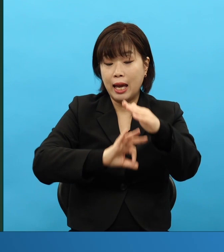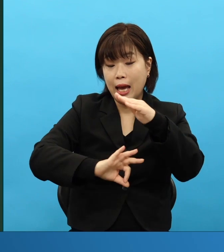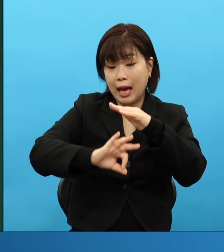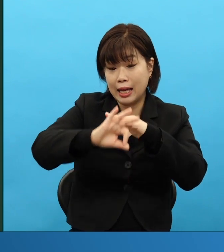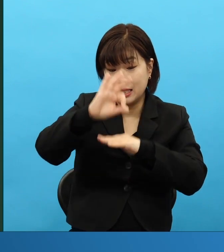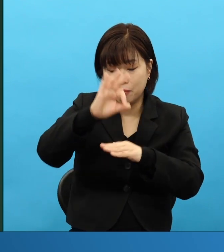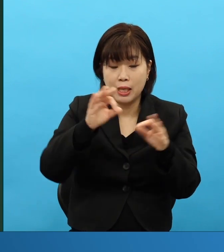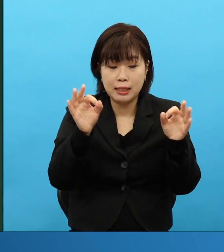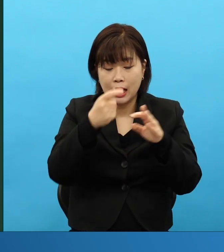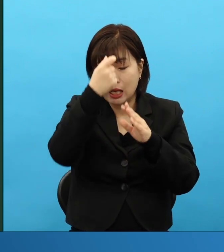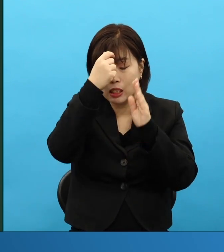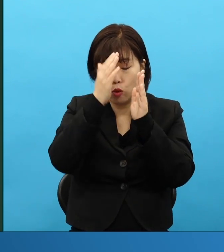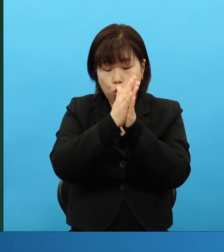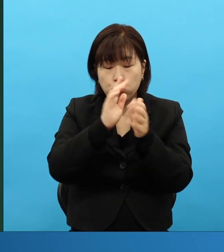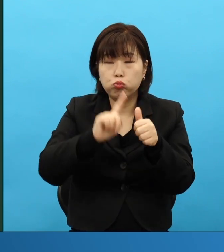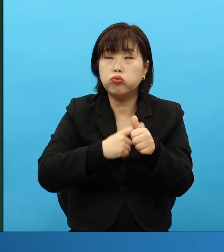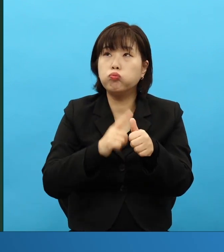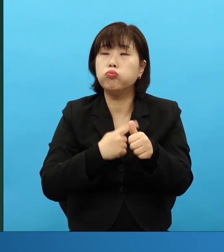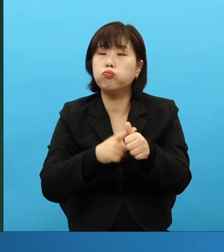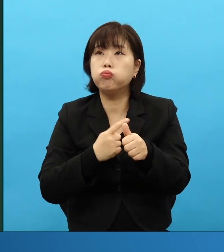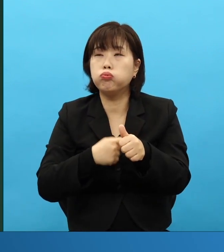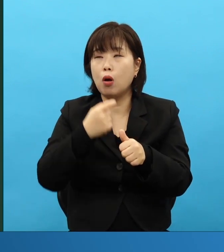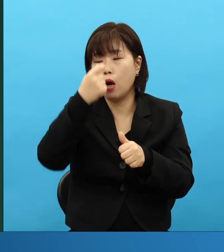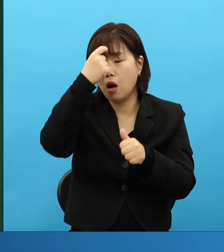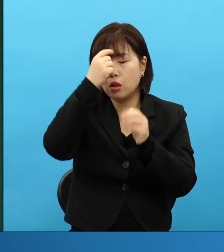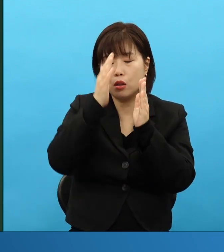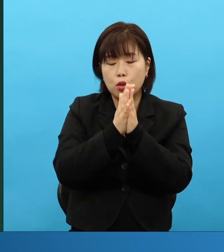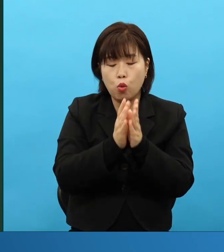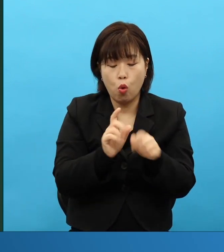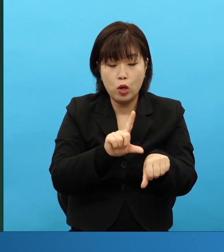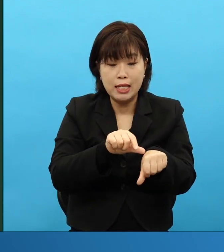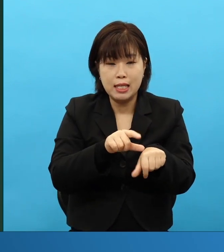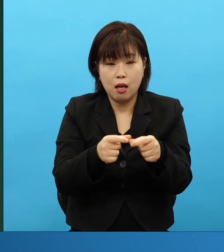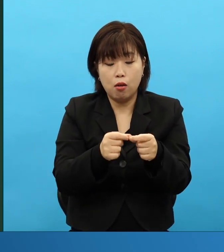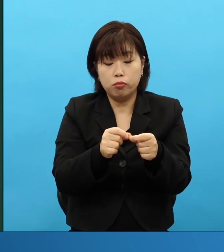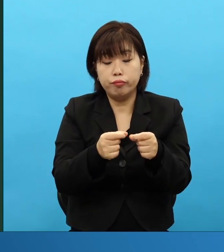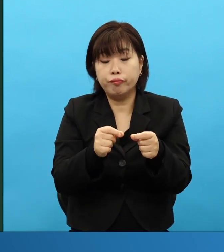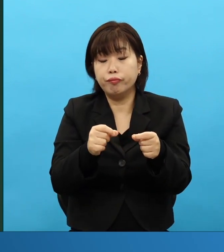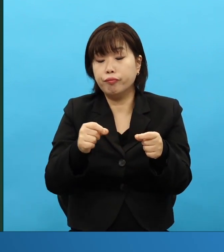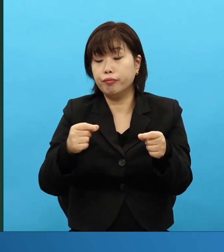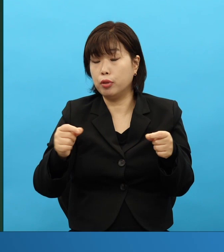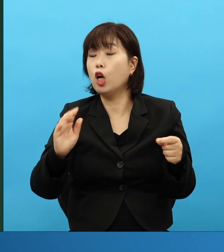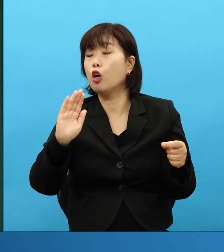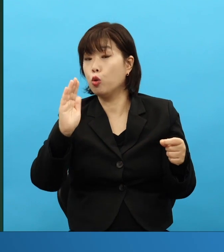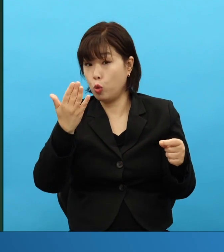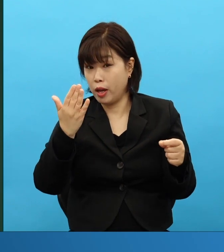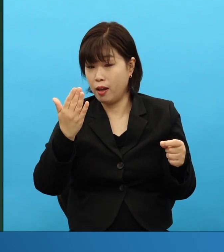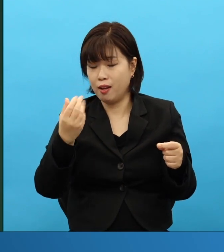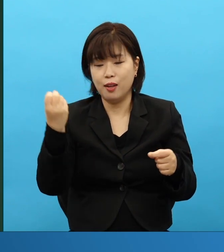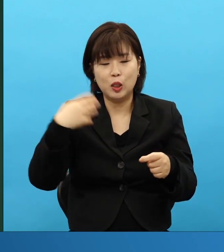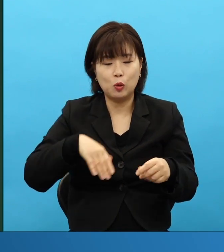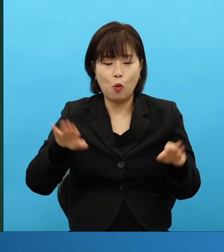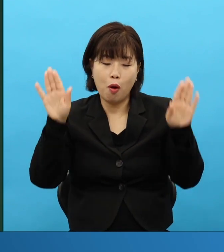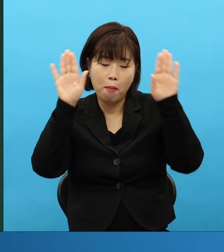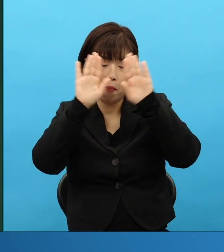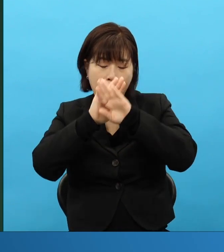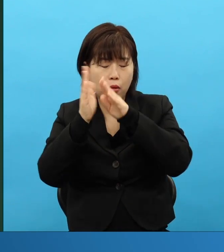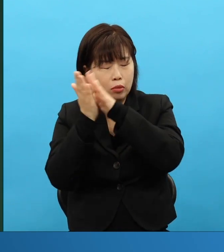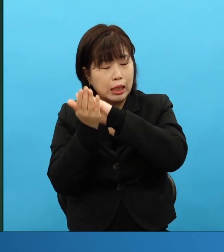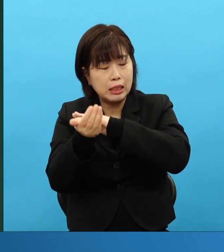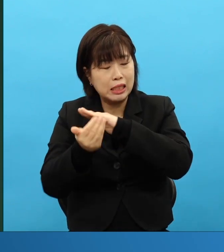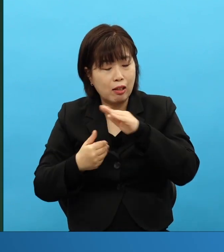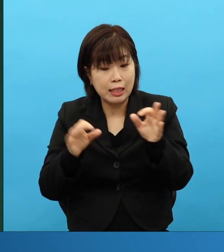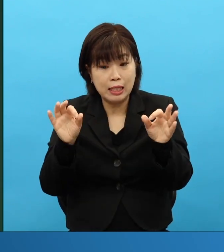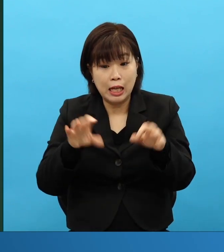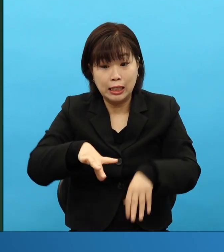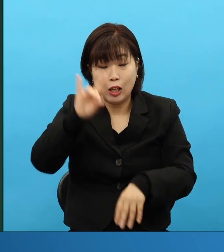morning prayer time will become a little bit 그럴수록 longer. 이익이죠. And the more it becomes longer, the 그러면 better 저녁 it 기도 is. 시간도 좀 길어지겠죠. And little by little, your evening prayer times will become